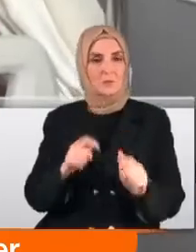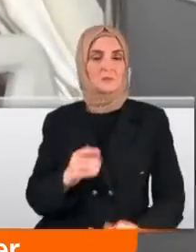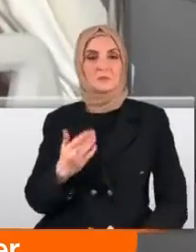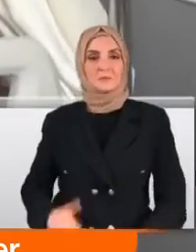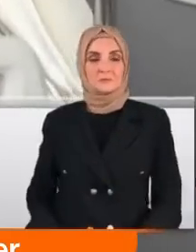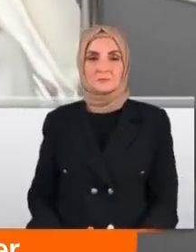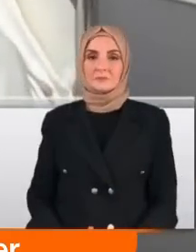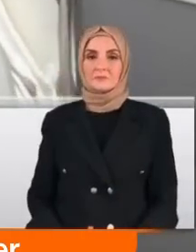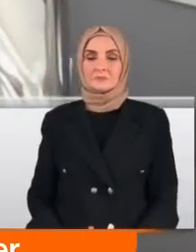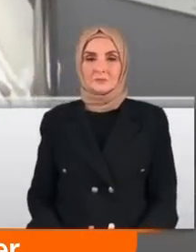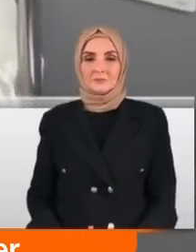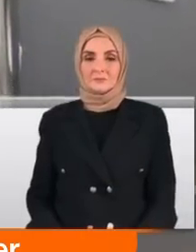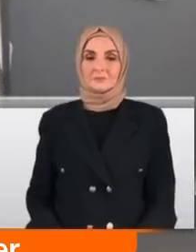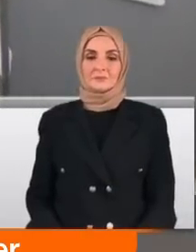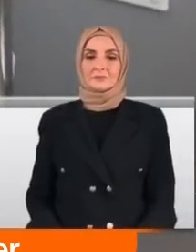geldin. Çözmeden